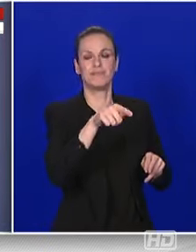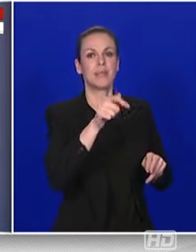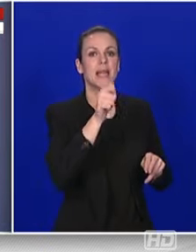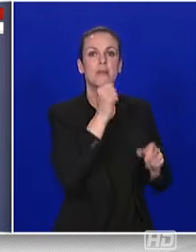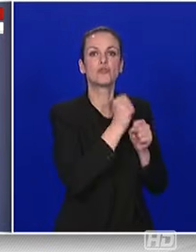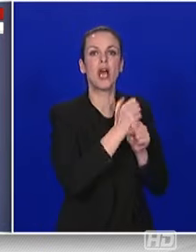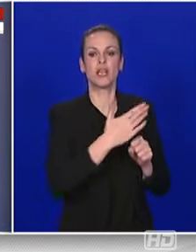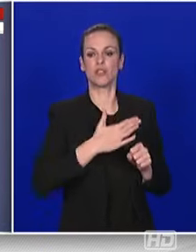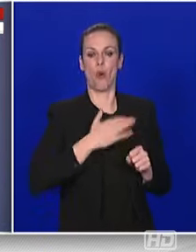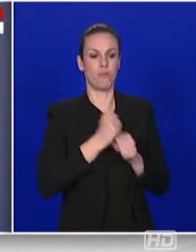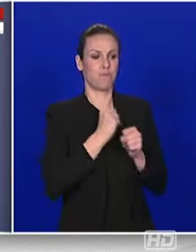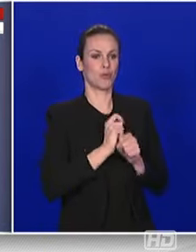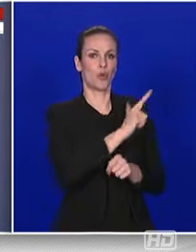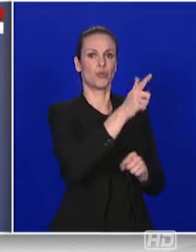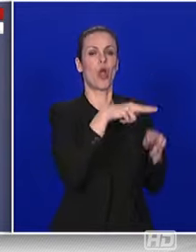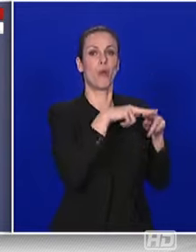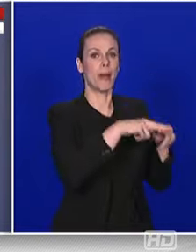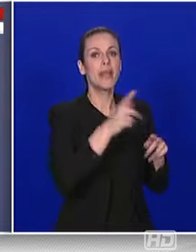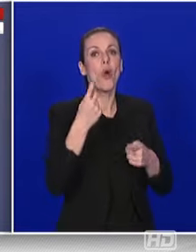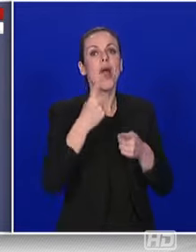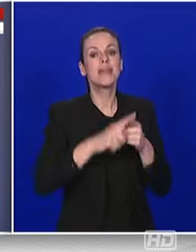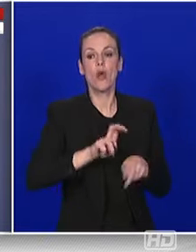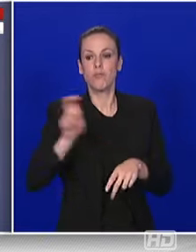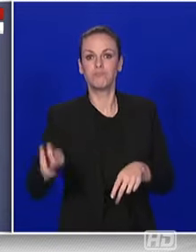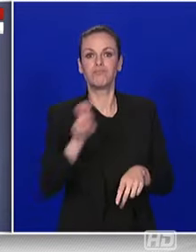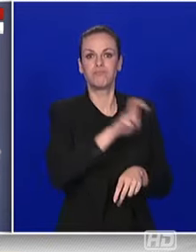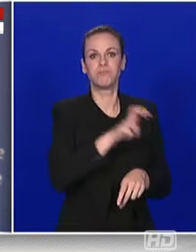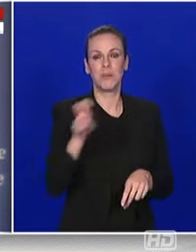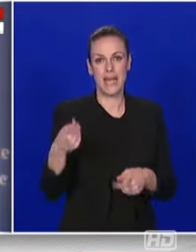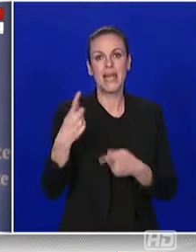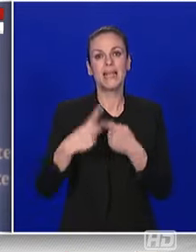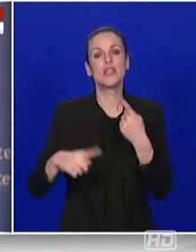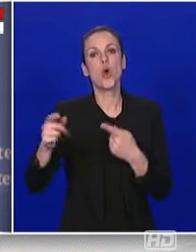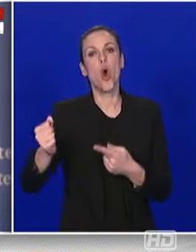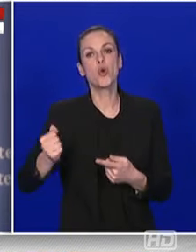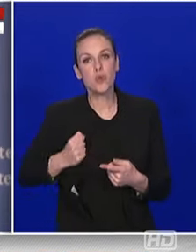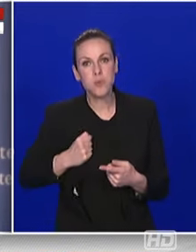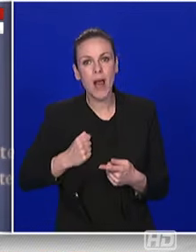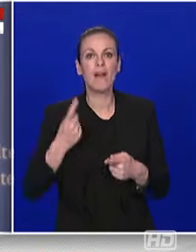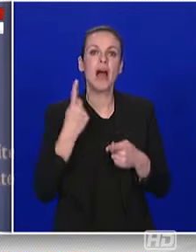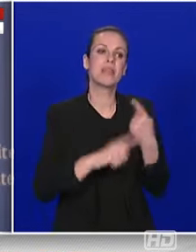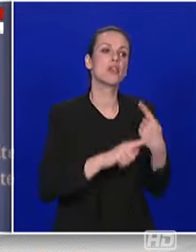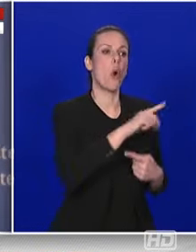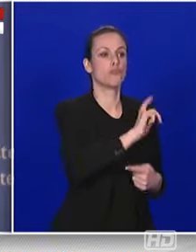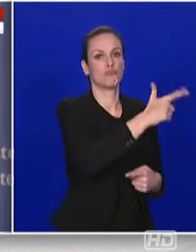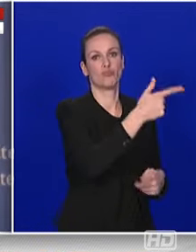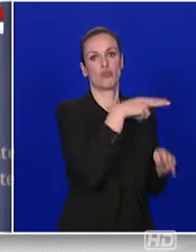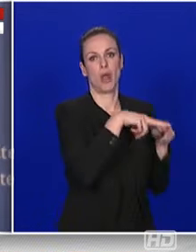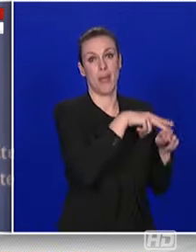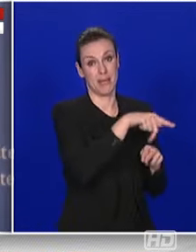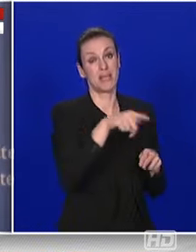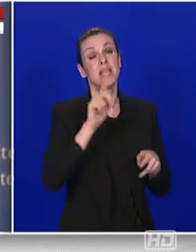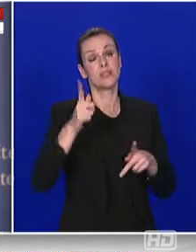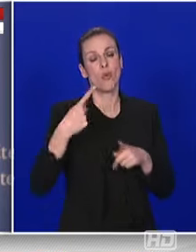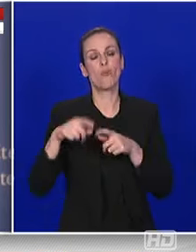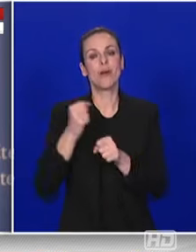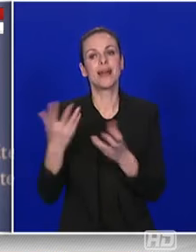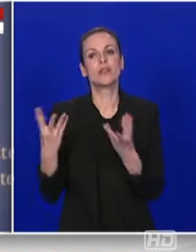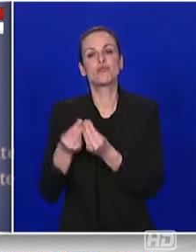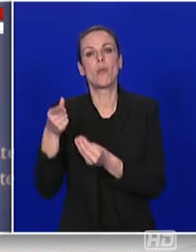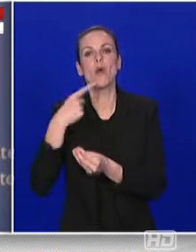drugim ustanovama, već će dijelom participirati i u KB Dubrava sa, dakle, u radu sa COVID-19 pozitivnim